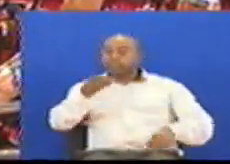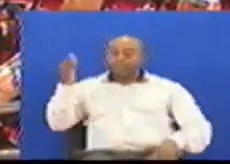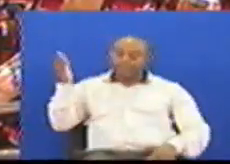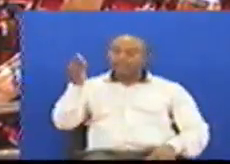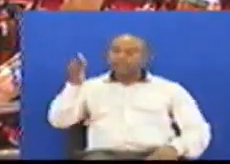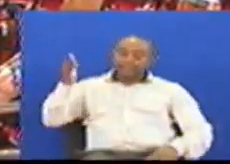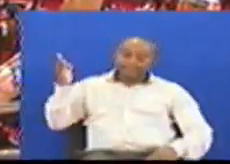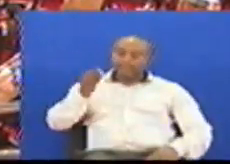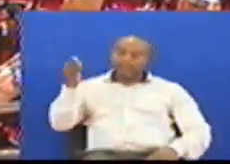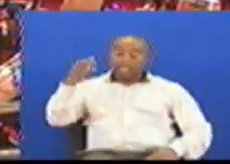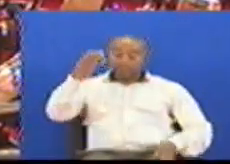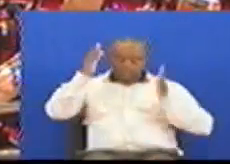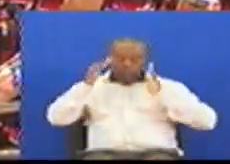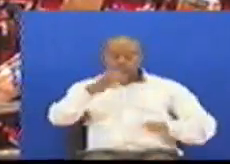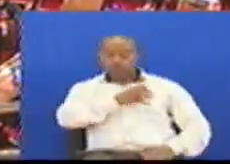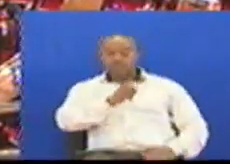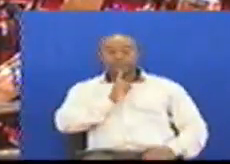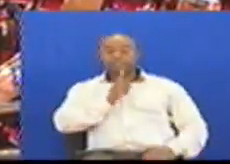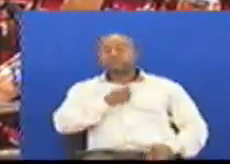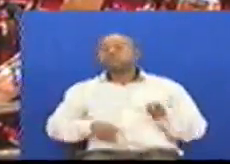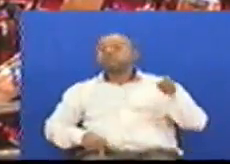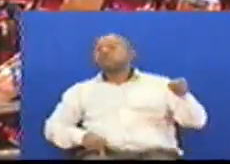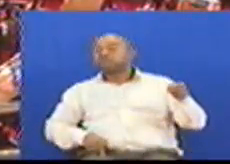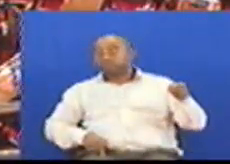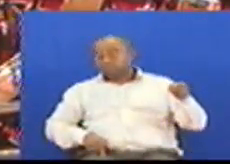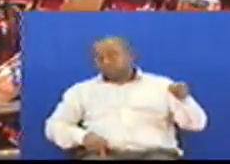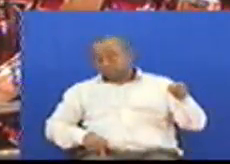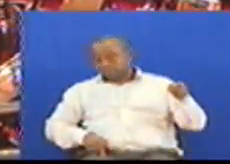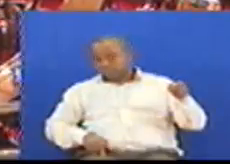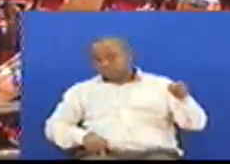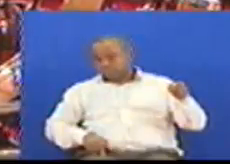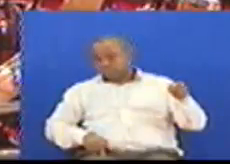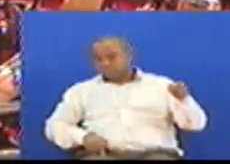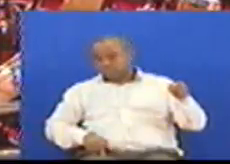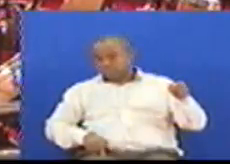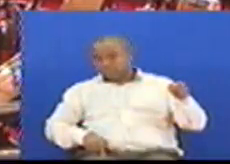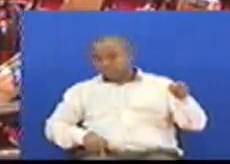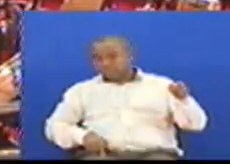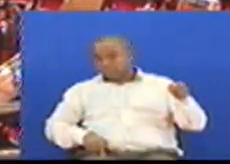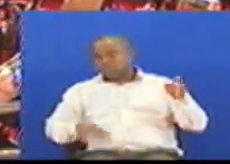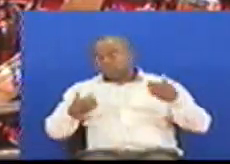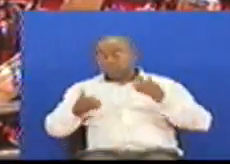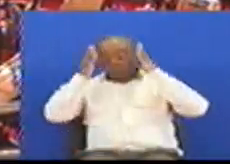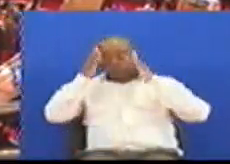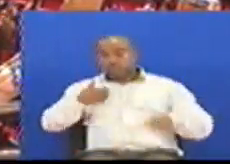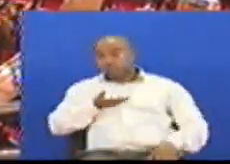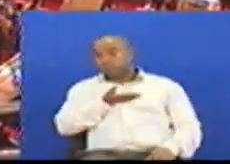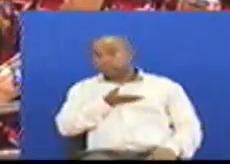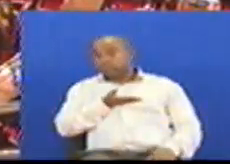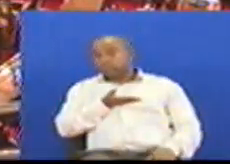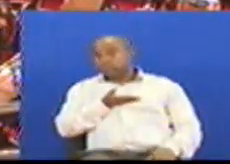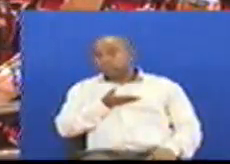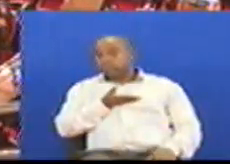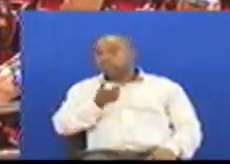Mheshimiwa Waziri Ofisi ya TAMISEMI. Mheshimiwa Naibu Spika, awali ya